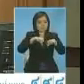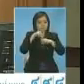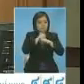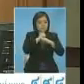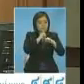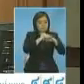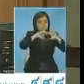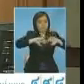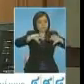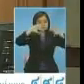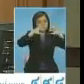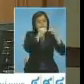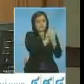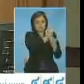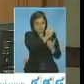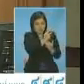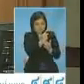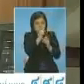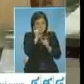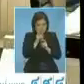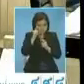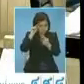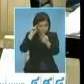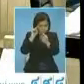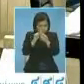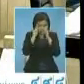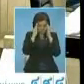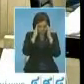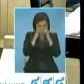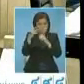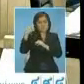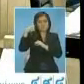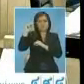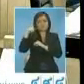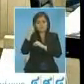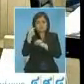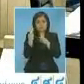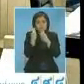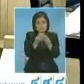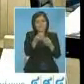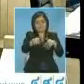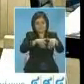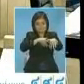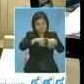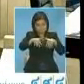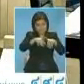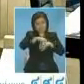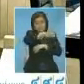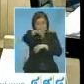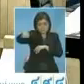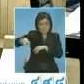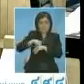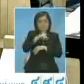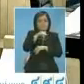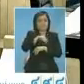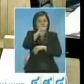บาลนั้นเกิดจากเจตจำนงที่จะทำงานให้เป็นไปเพื่อประโยชน์ของประชาชนและเพื่อให้ทุกท่านเกิดความมั่นใ